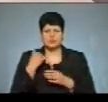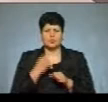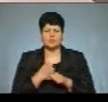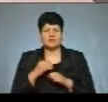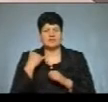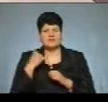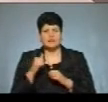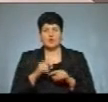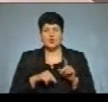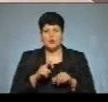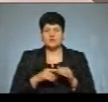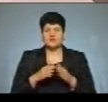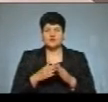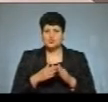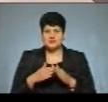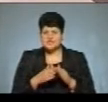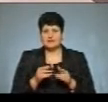до свого родича, сусіда, чи